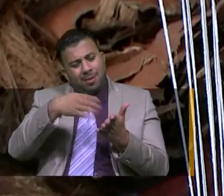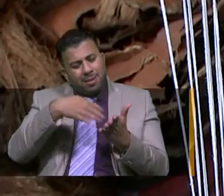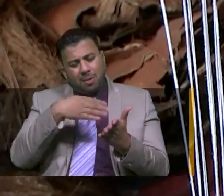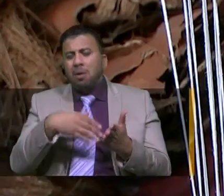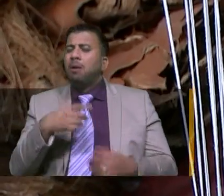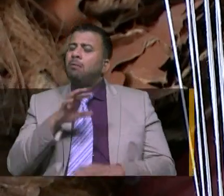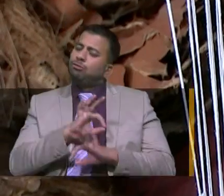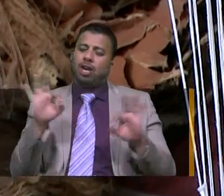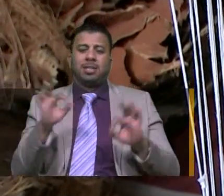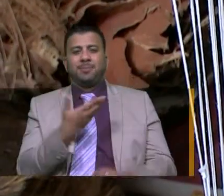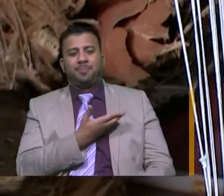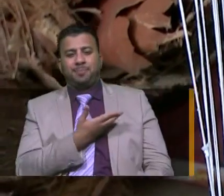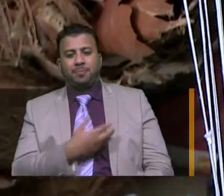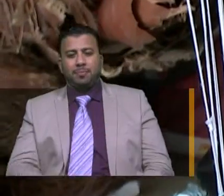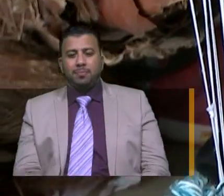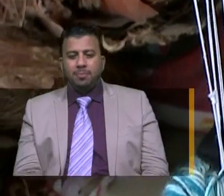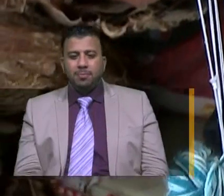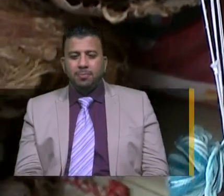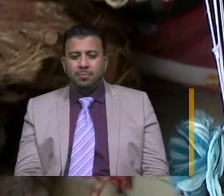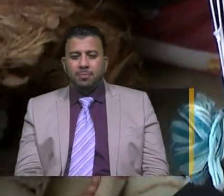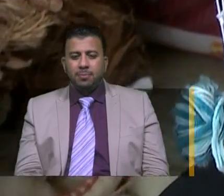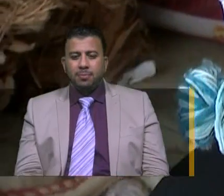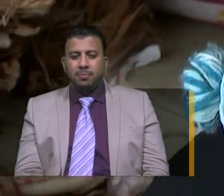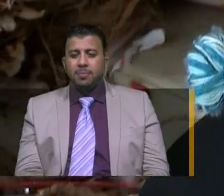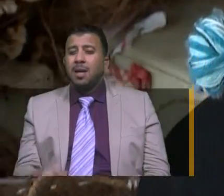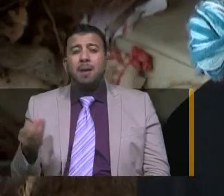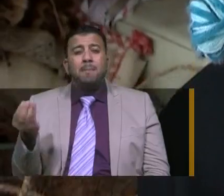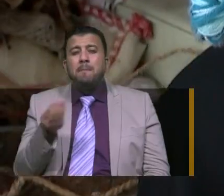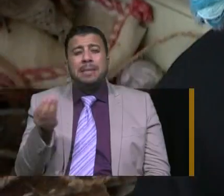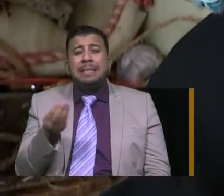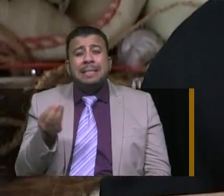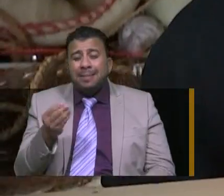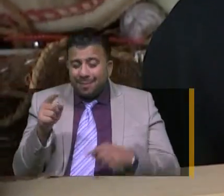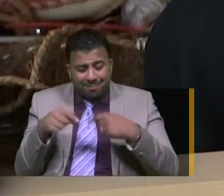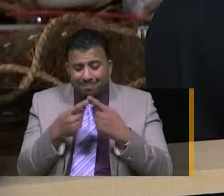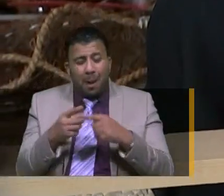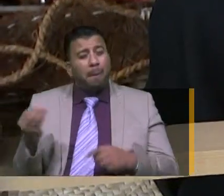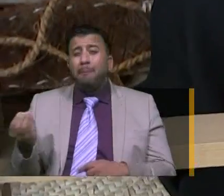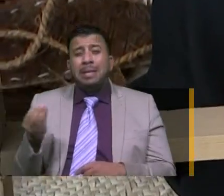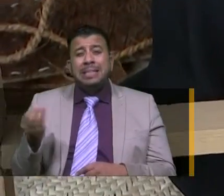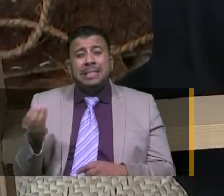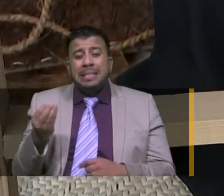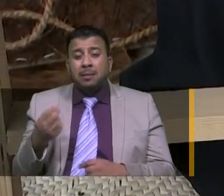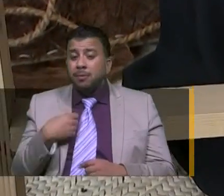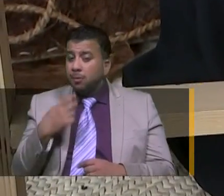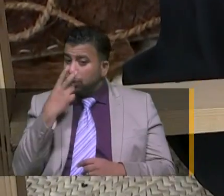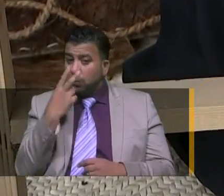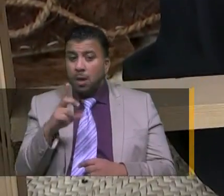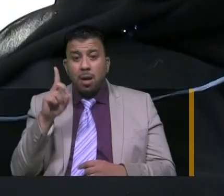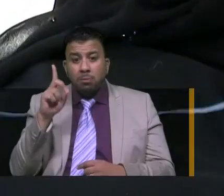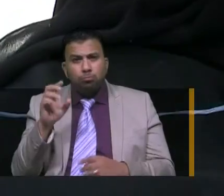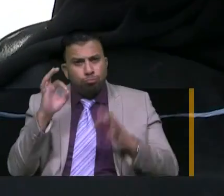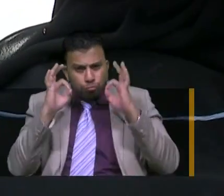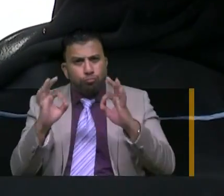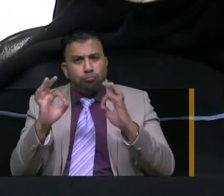سويناها. وعلى الرغم من بساطة الأدوات المستخدمة، إلا أن أول ما يلاحظ هو